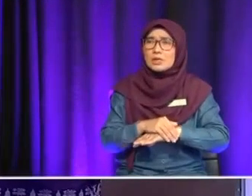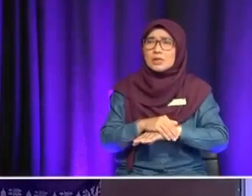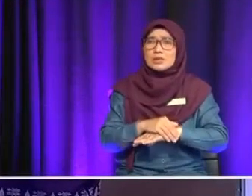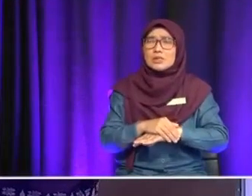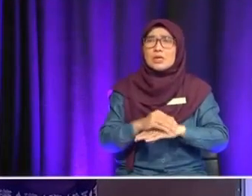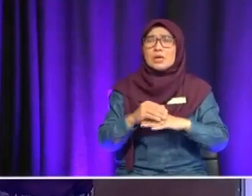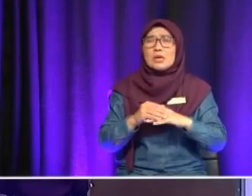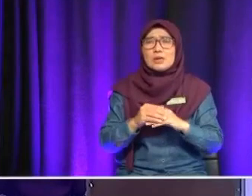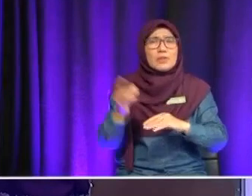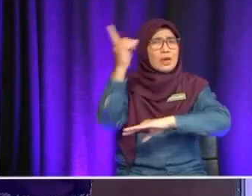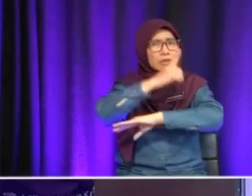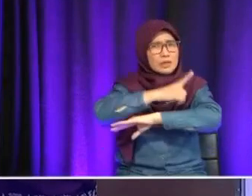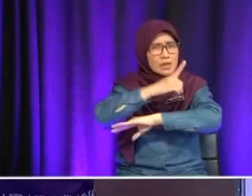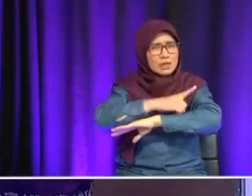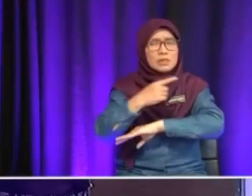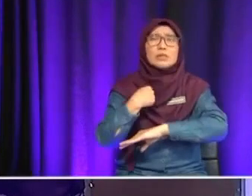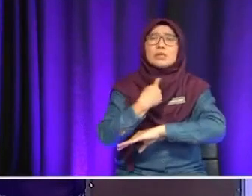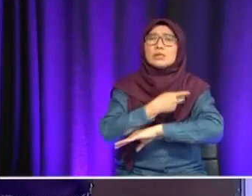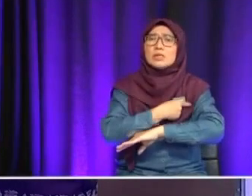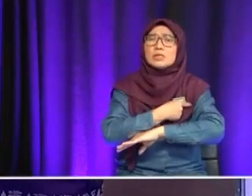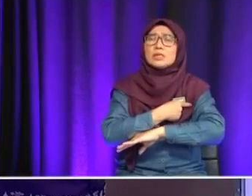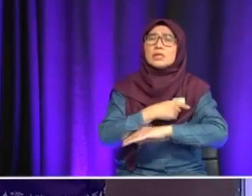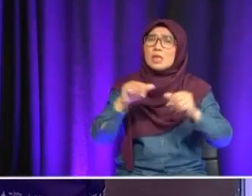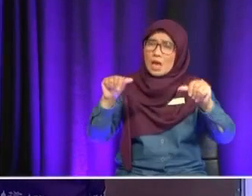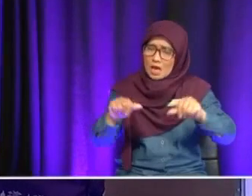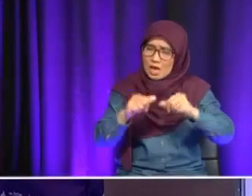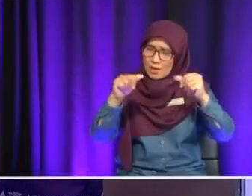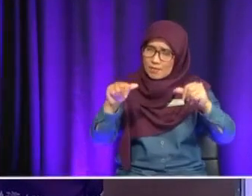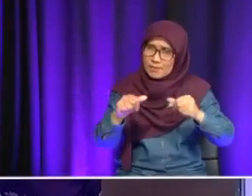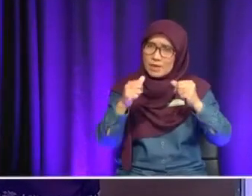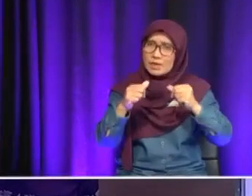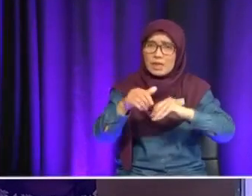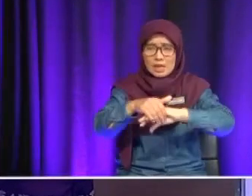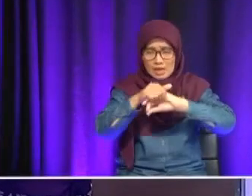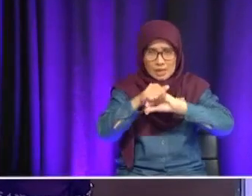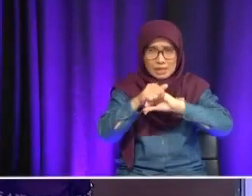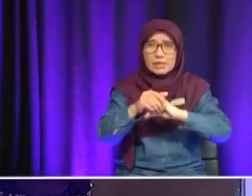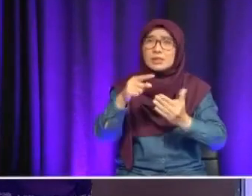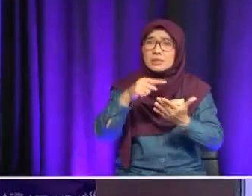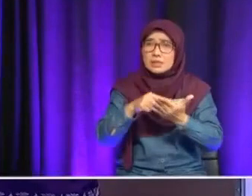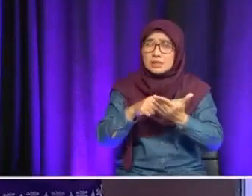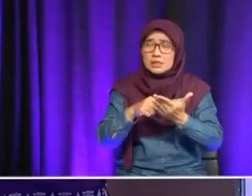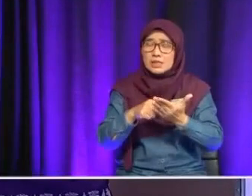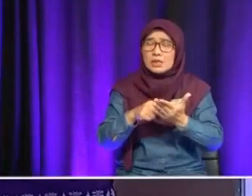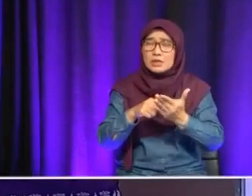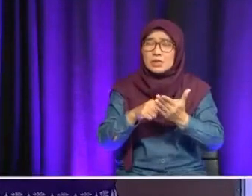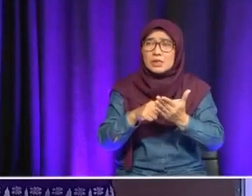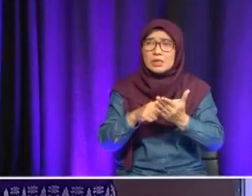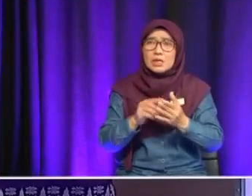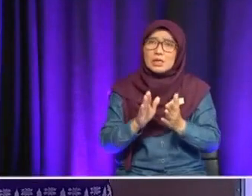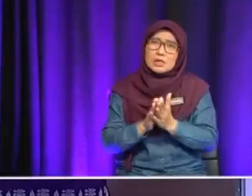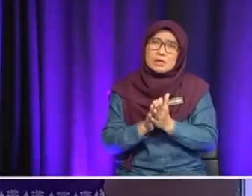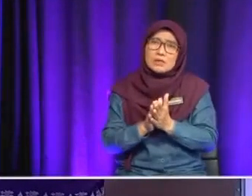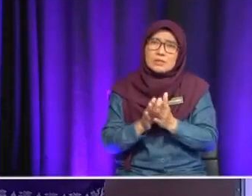seharian kita. Memudahkan urusan kita sebenarnya. Cuma kita tak tahu rupanya itu adalah apa yang Islam anjurkan kan.